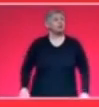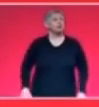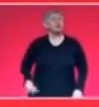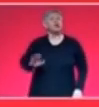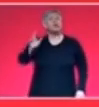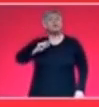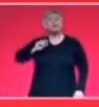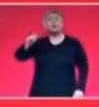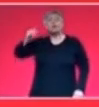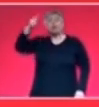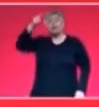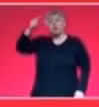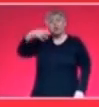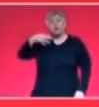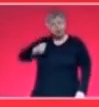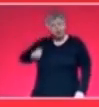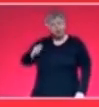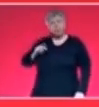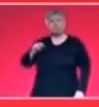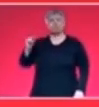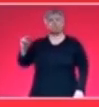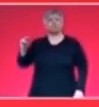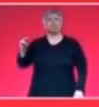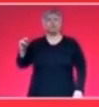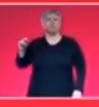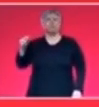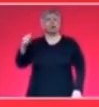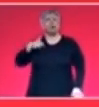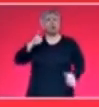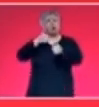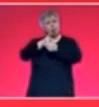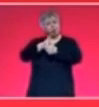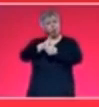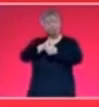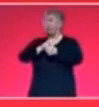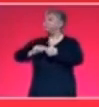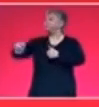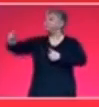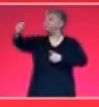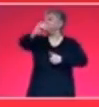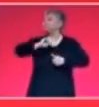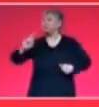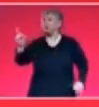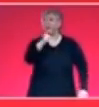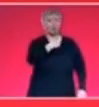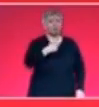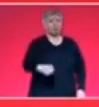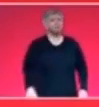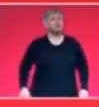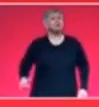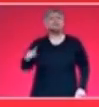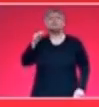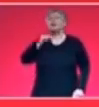υπηρετώ. Και ξέρετε, είναι ένας άλλος κόσμος. Είναι ένας άλλος κόσμος από αυτόν